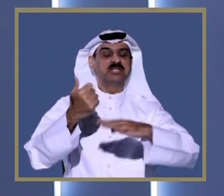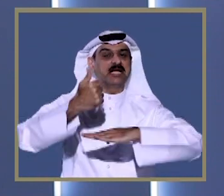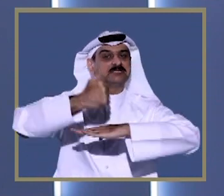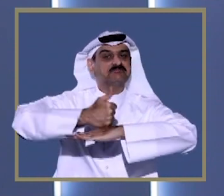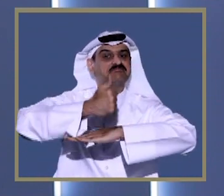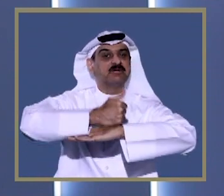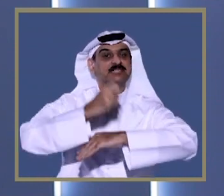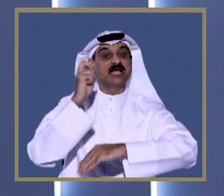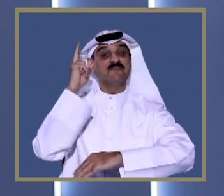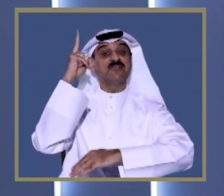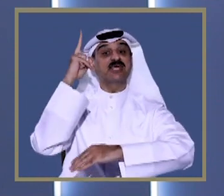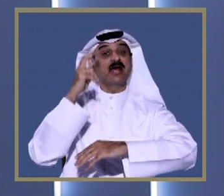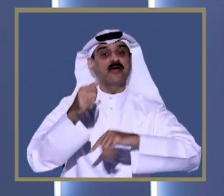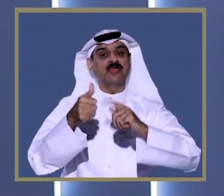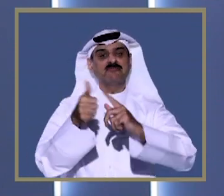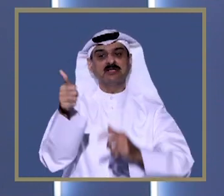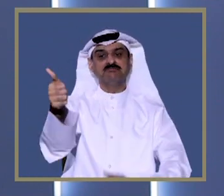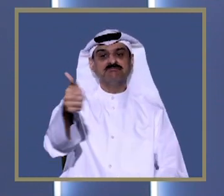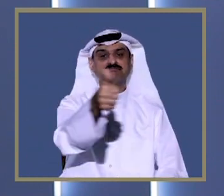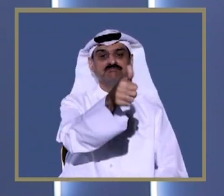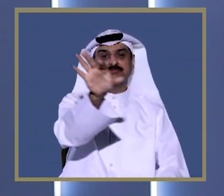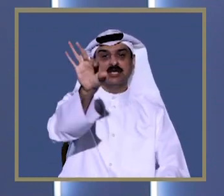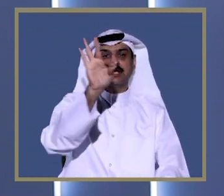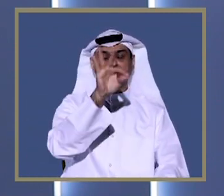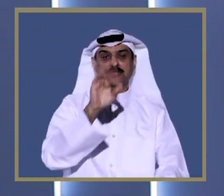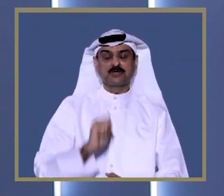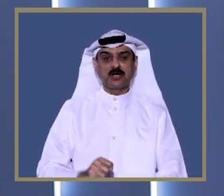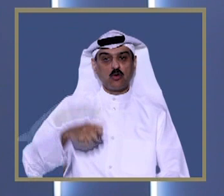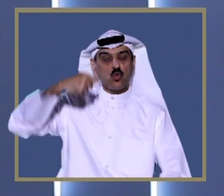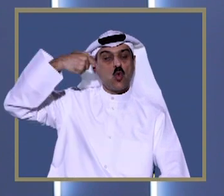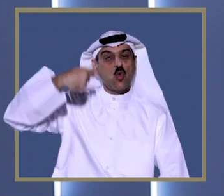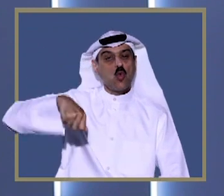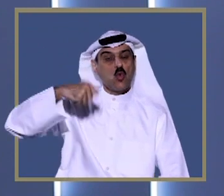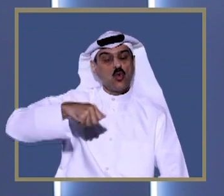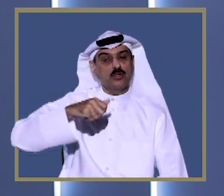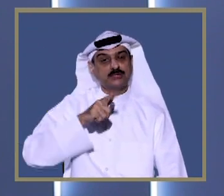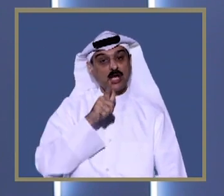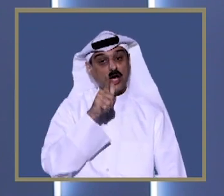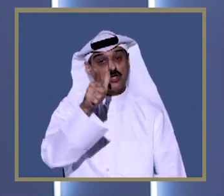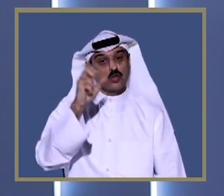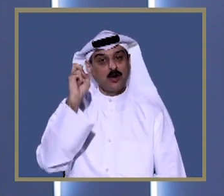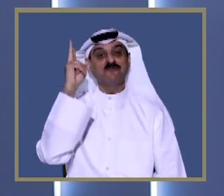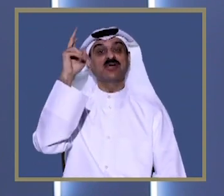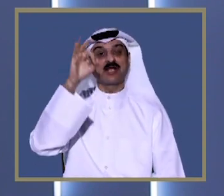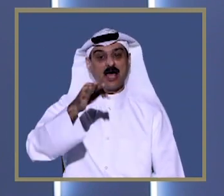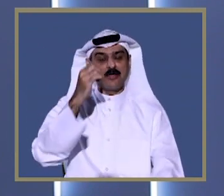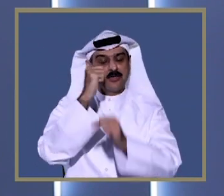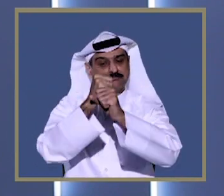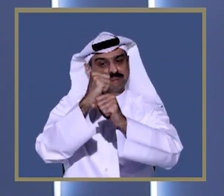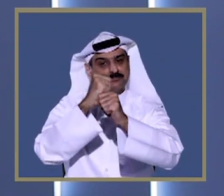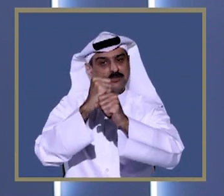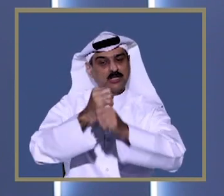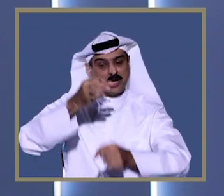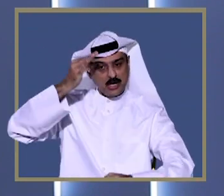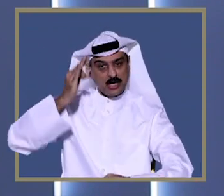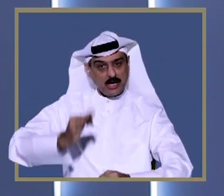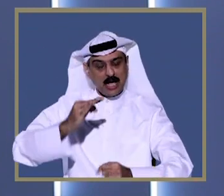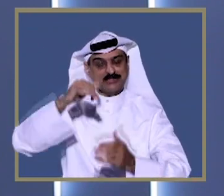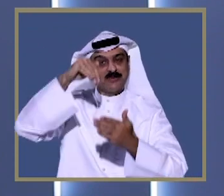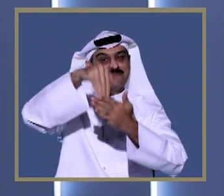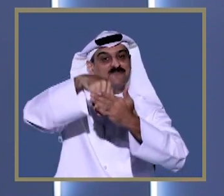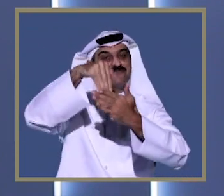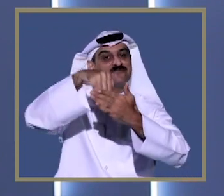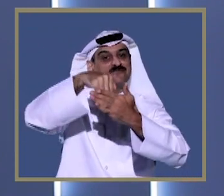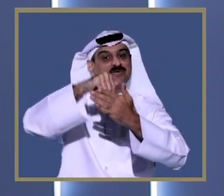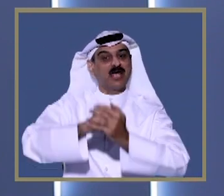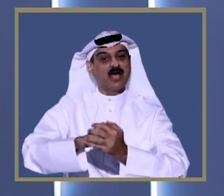بناء على هذه الرؤية يختار وزراء يتحدثون في هذه الرؤية، ويجب